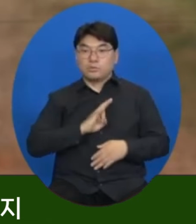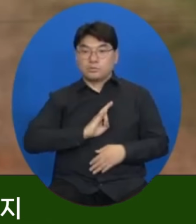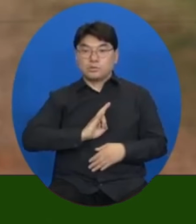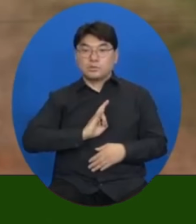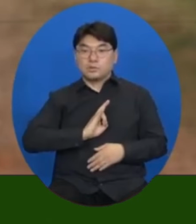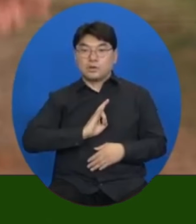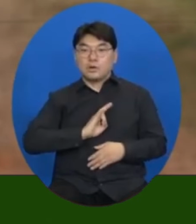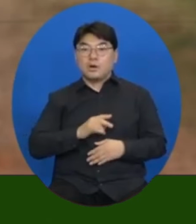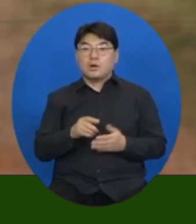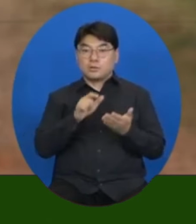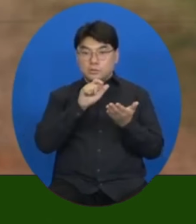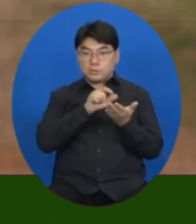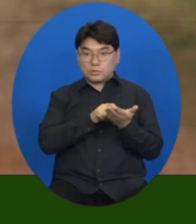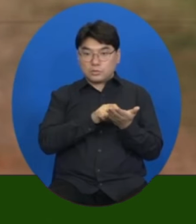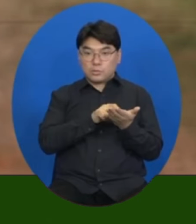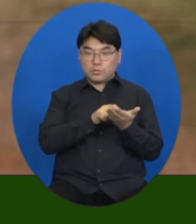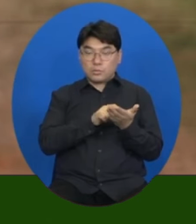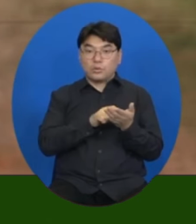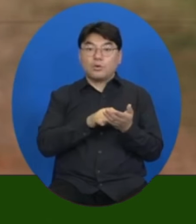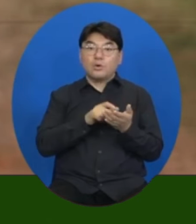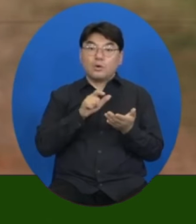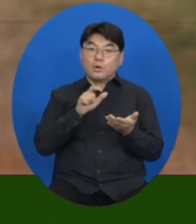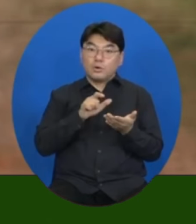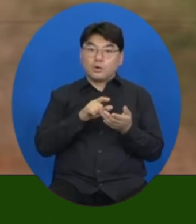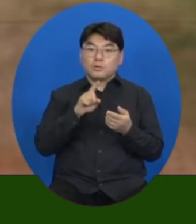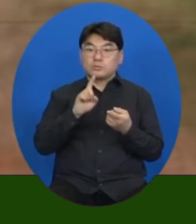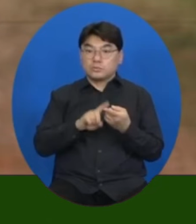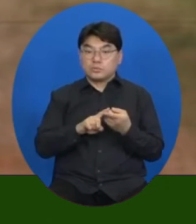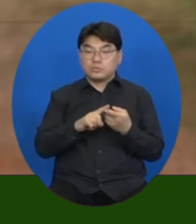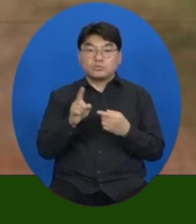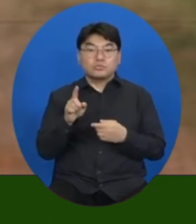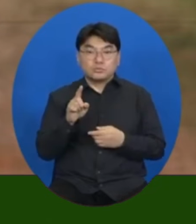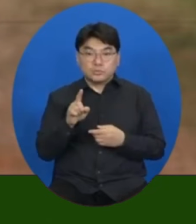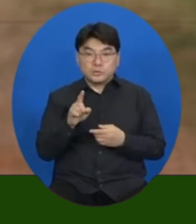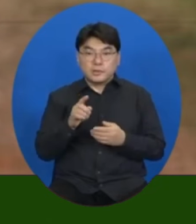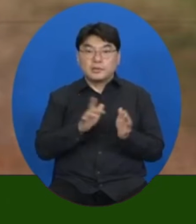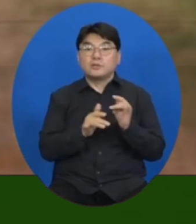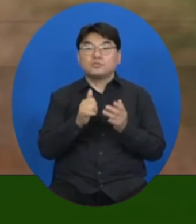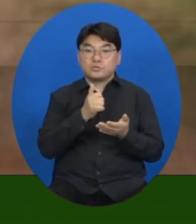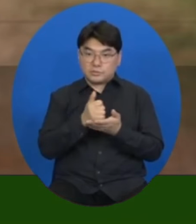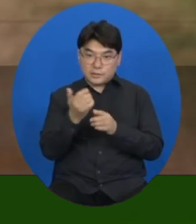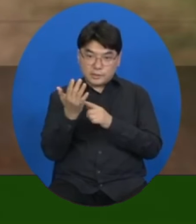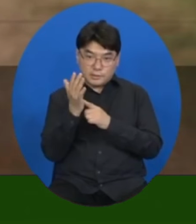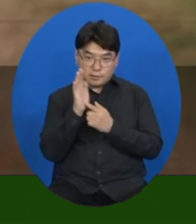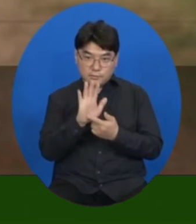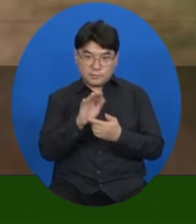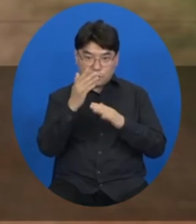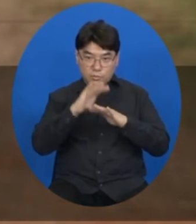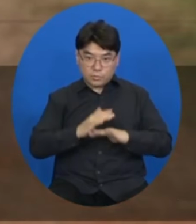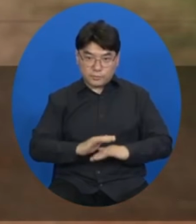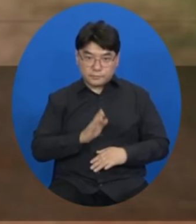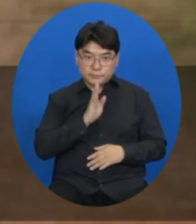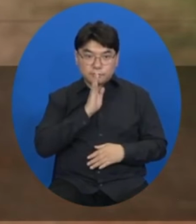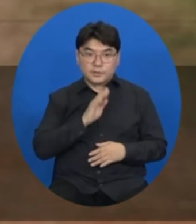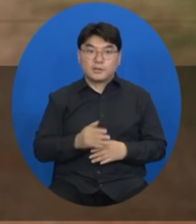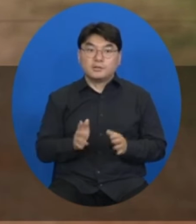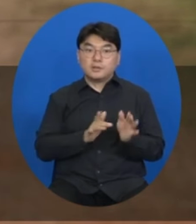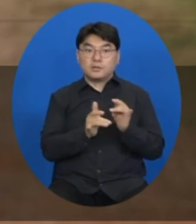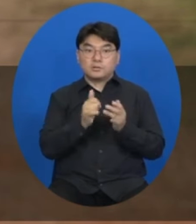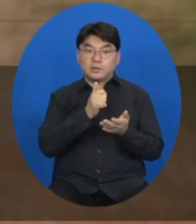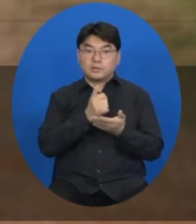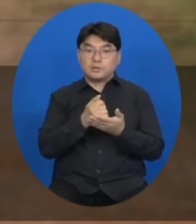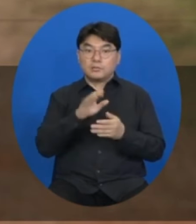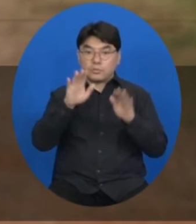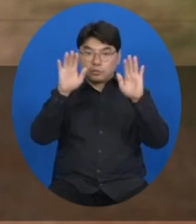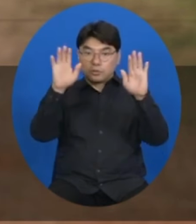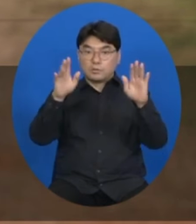기록 알고 있지 그게 다 나에 대해서 증언한 것들이야 자 누가복음 24장 27절 말씀을 보십시오 그리고 예수께서는 모세와